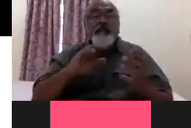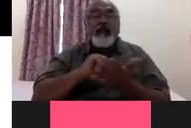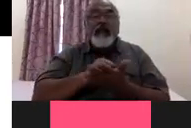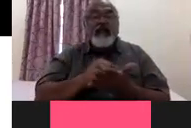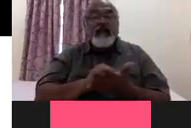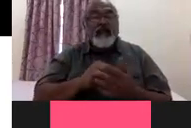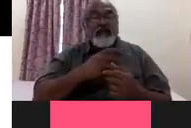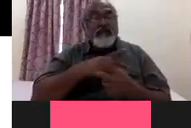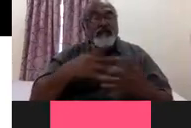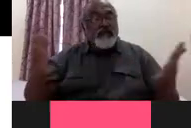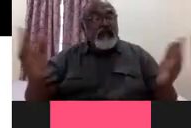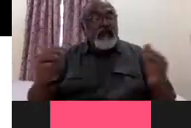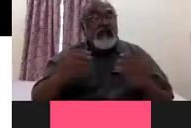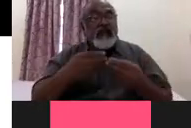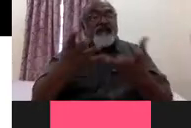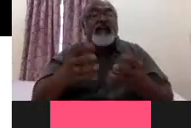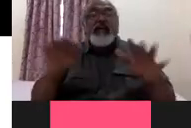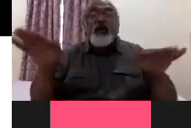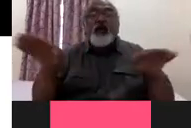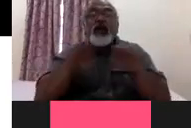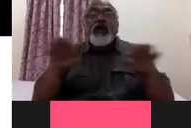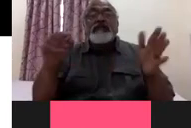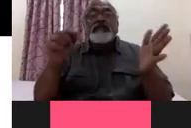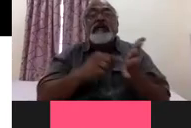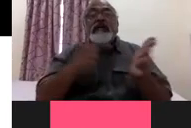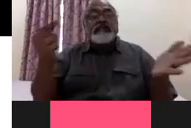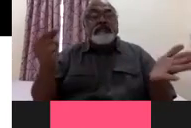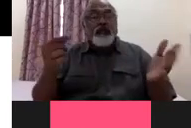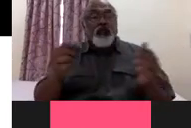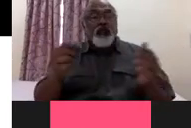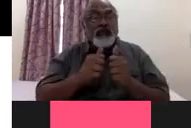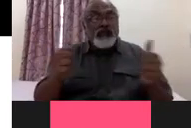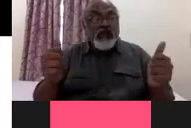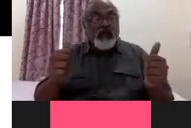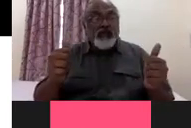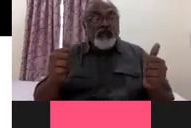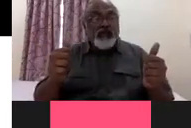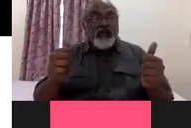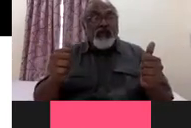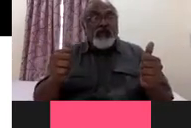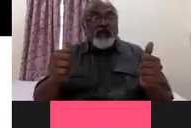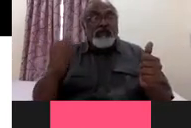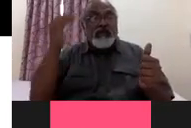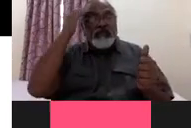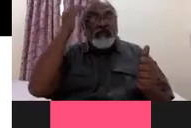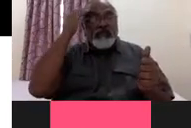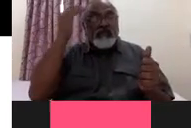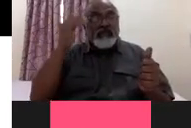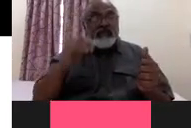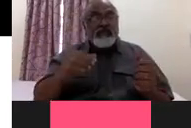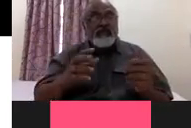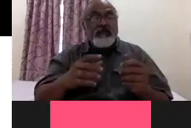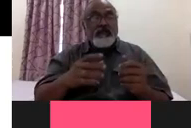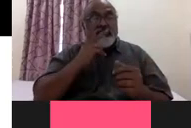means giving equal chances without considering the other factors. And ये वाला picture,